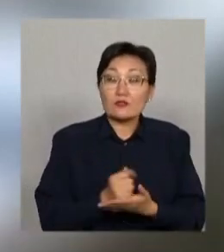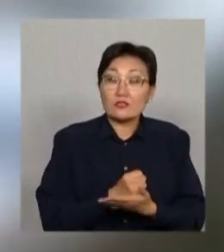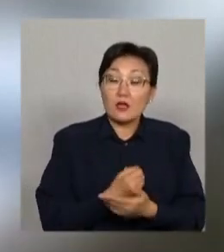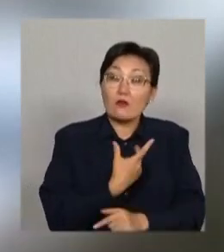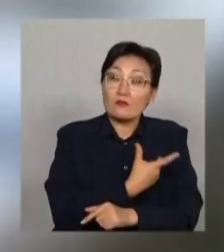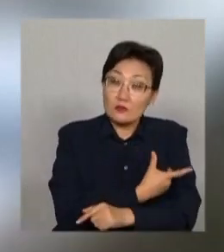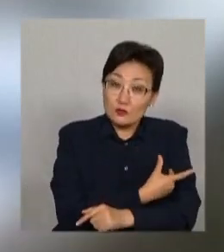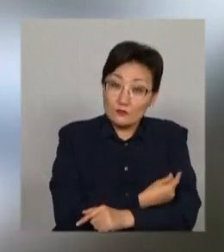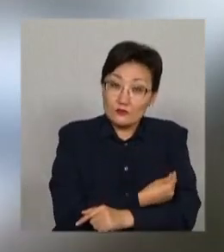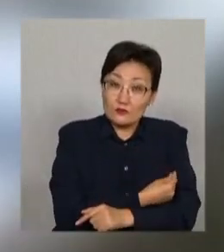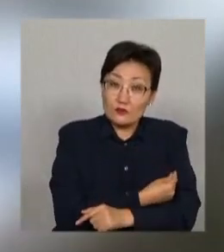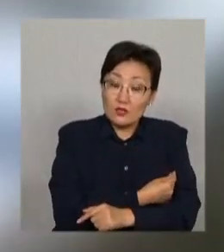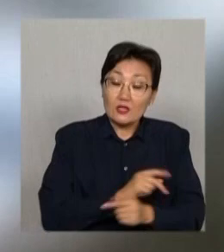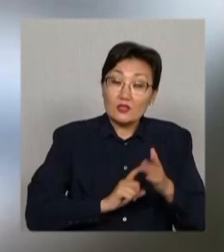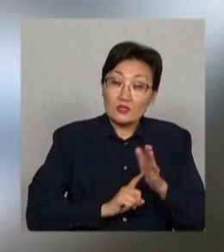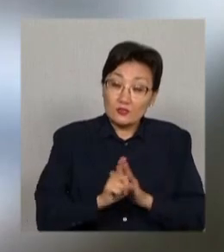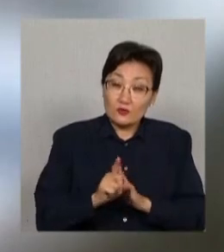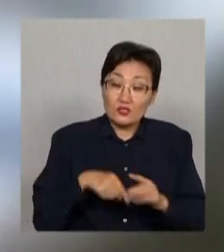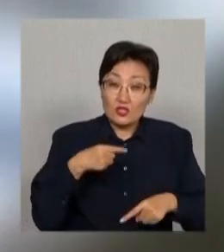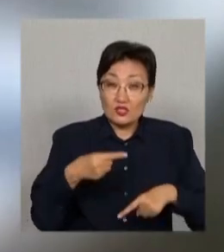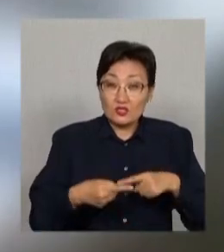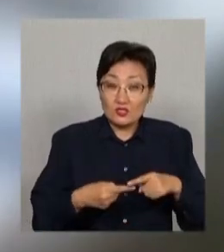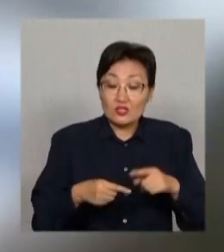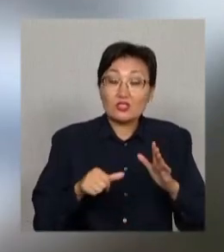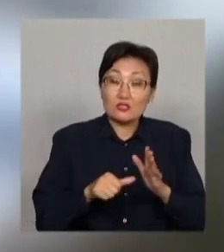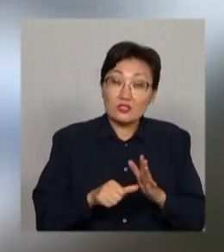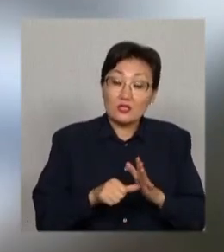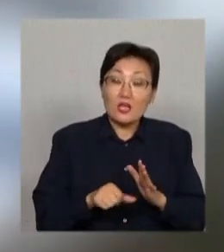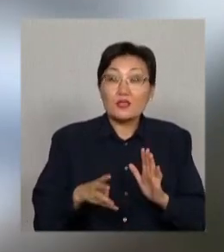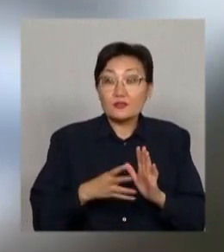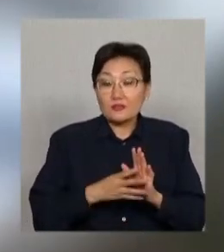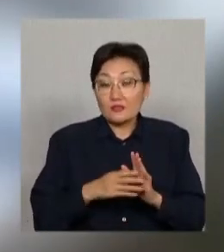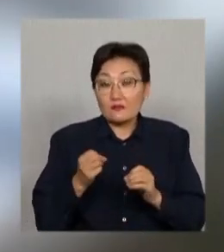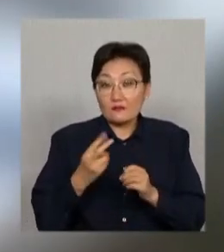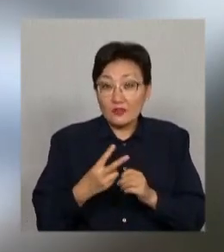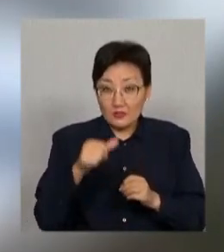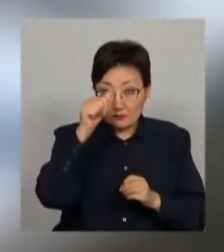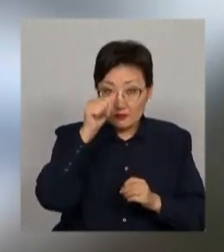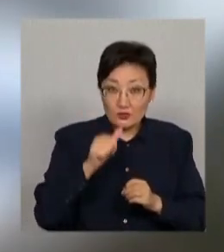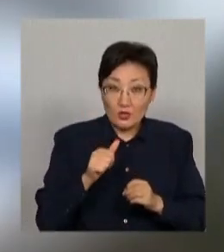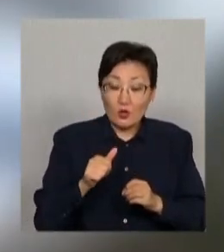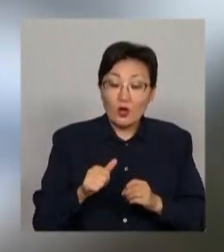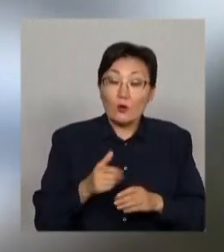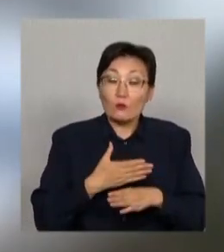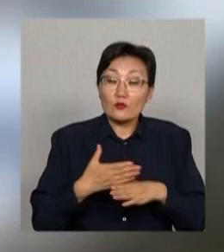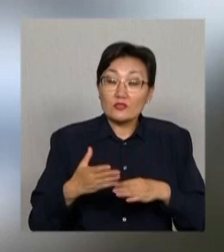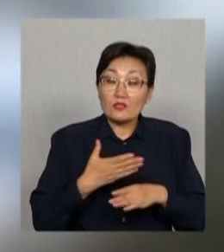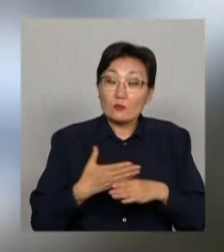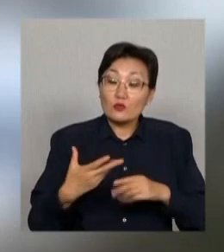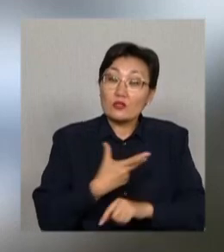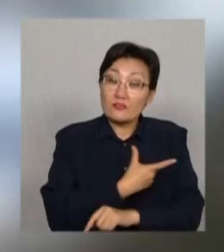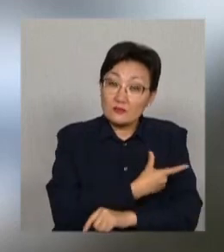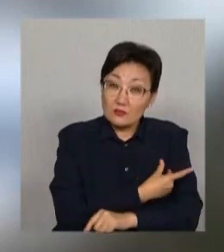вакцин начинается через 6, 9 и 12 месяцев. То есть спустя после